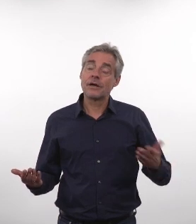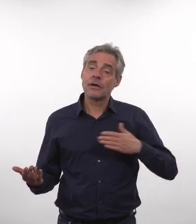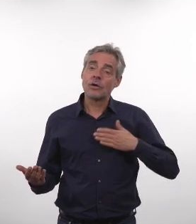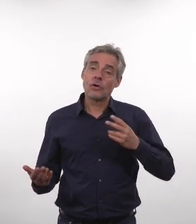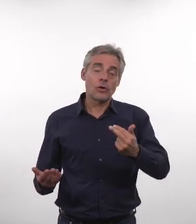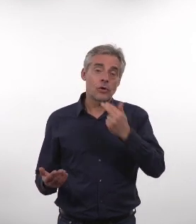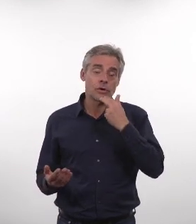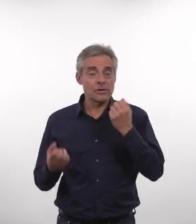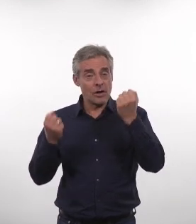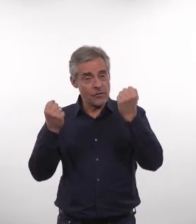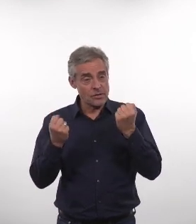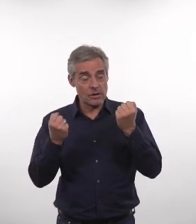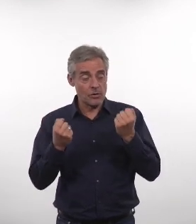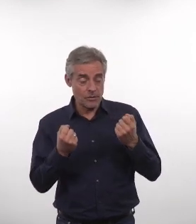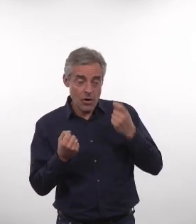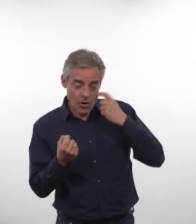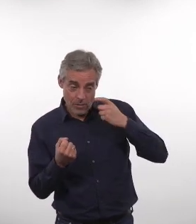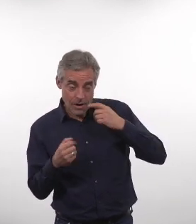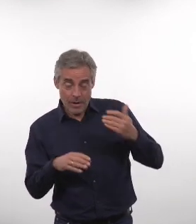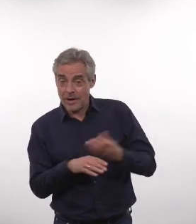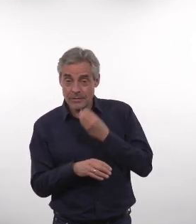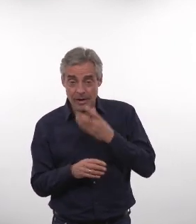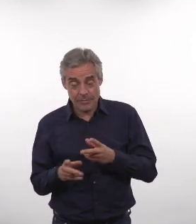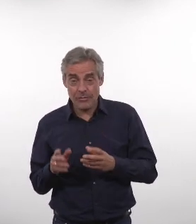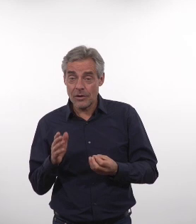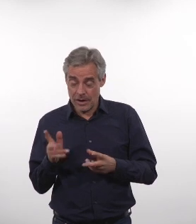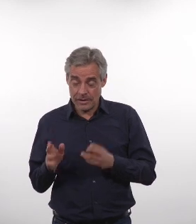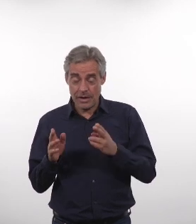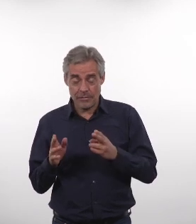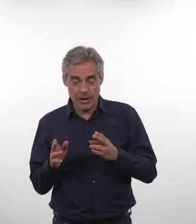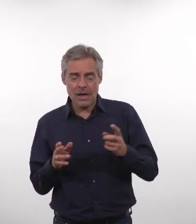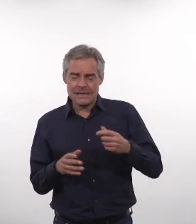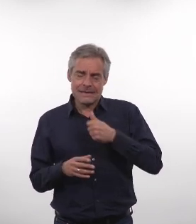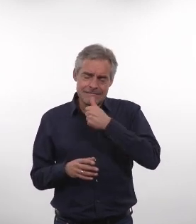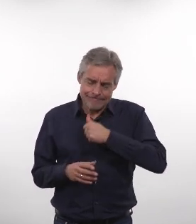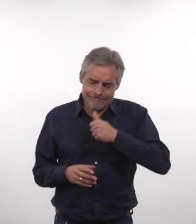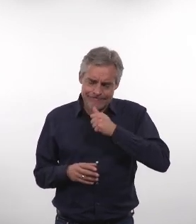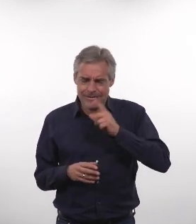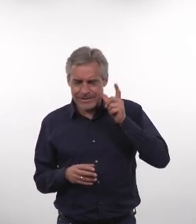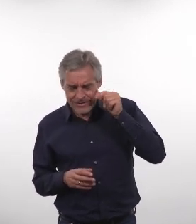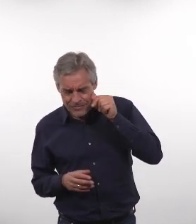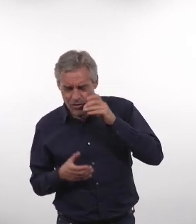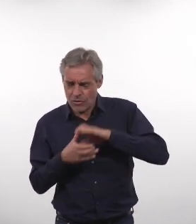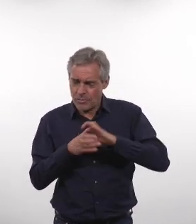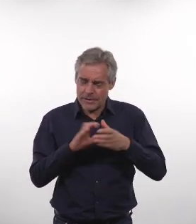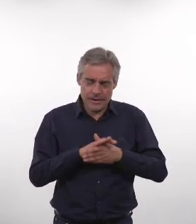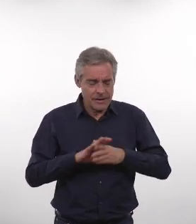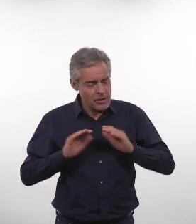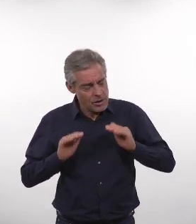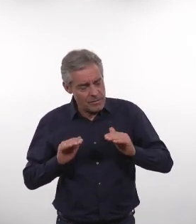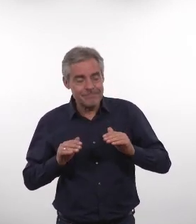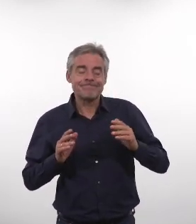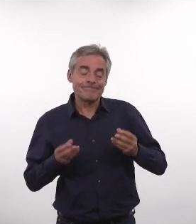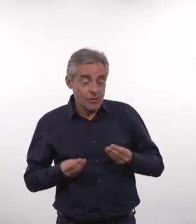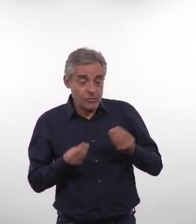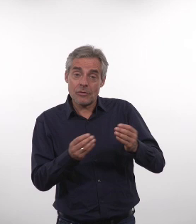un renforçateur à chaque fois qu'on voit que cette étape, ça coûte à la personne. On voit que c'est un effort, que c'est compliqué pour elle. Et donc, voilà, on va